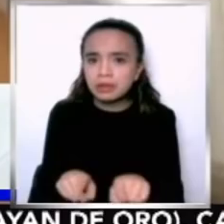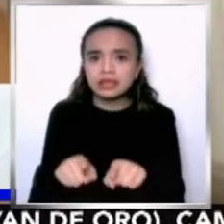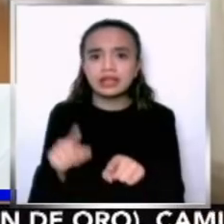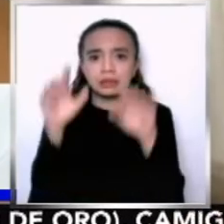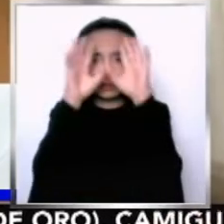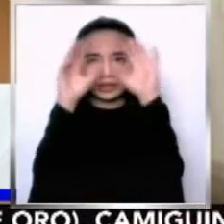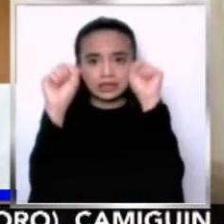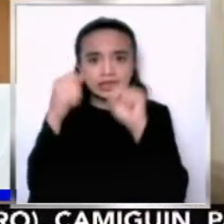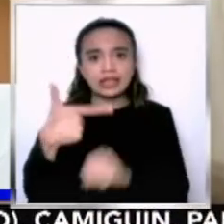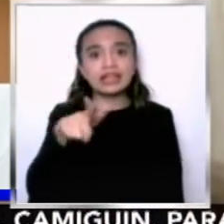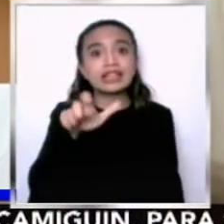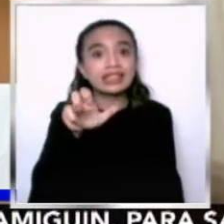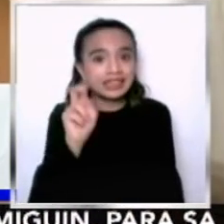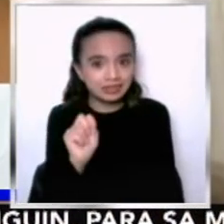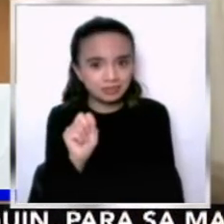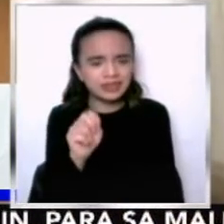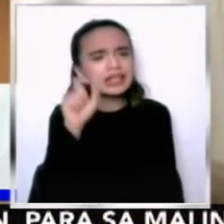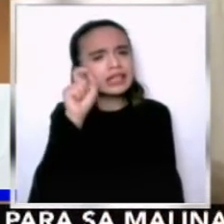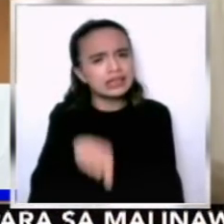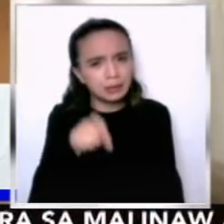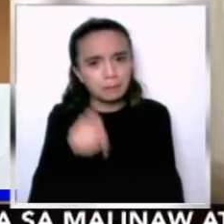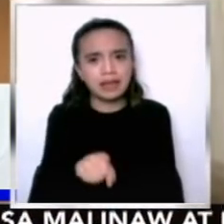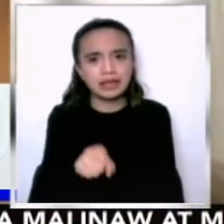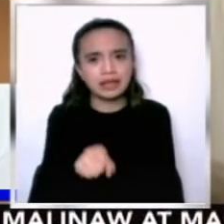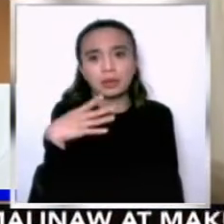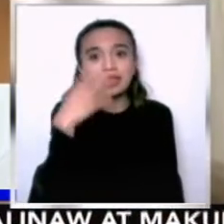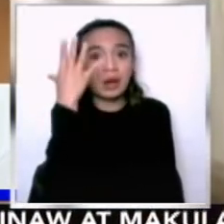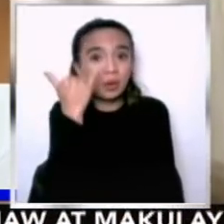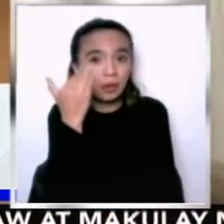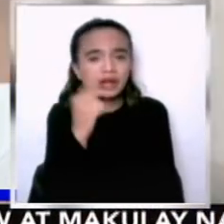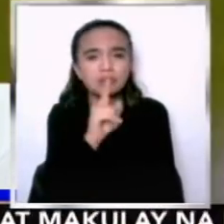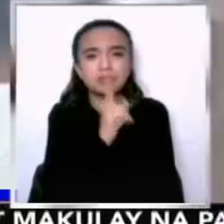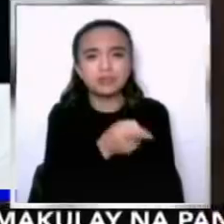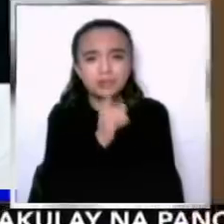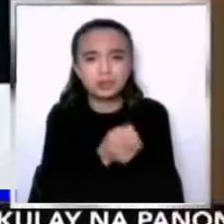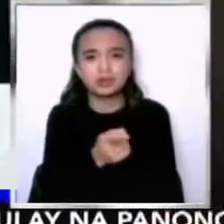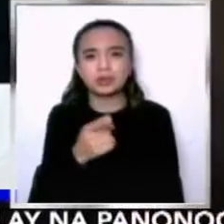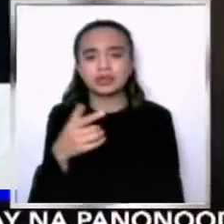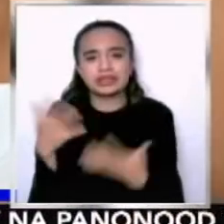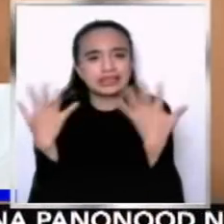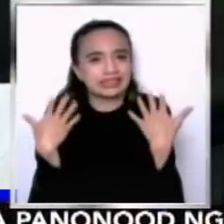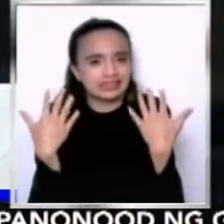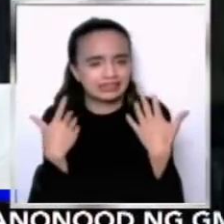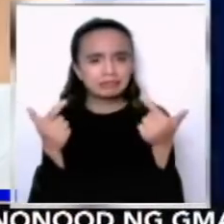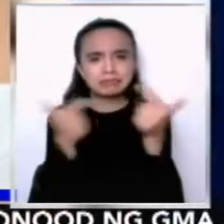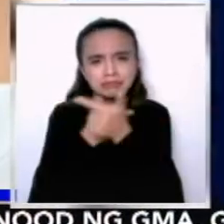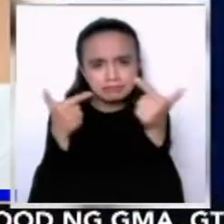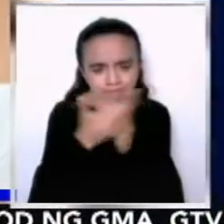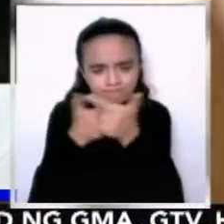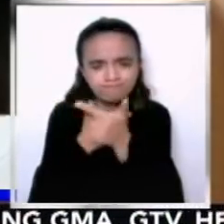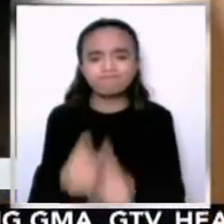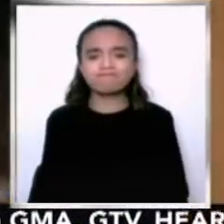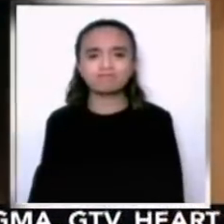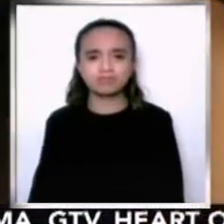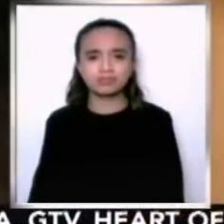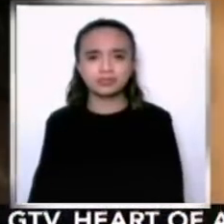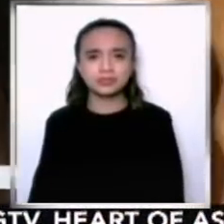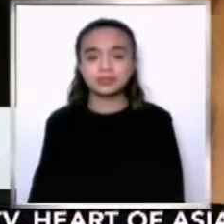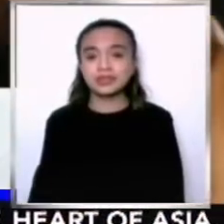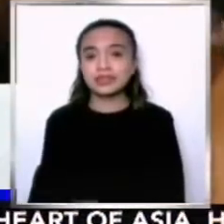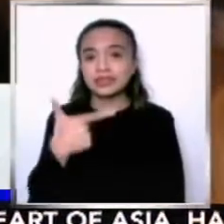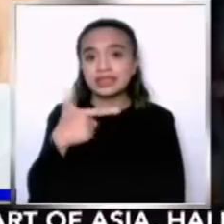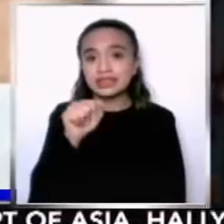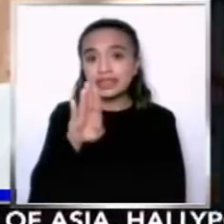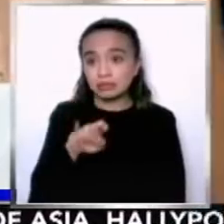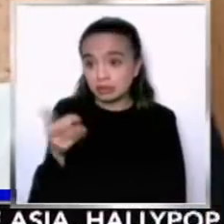Melody. So, dapat nilang abangan yun dahil talagang nakakatawa, nakakakilig. Natutuwa rin sina Gabby at Sanya na